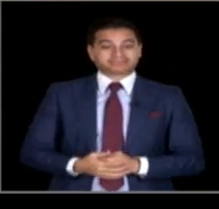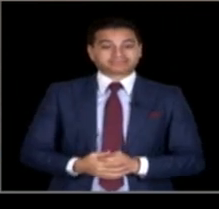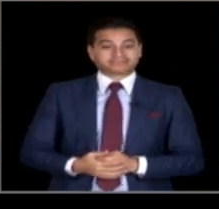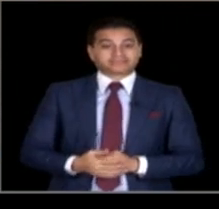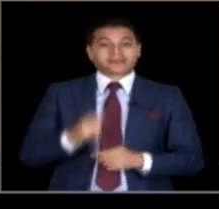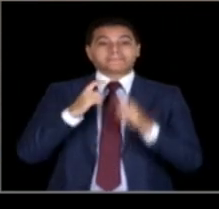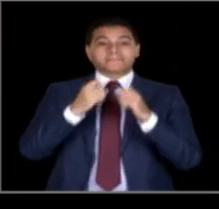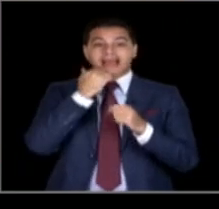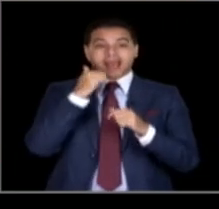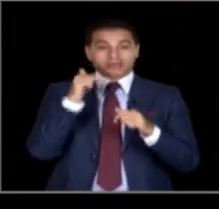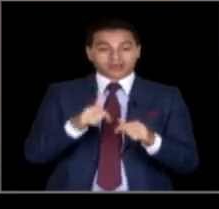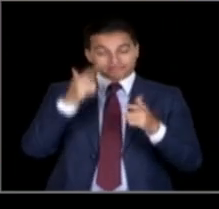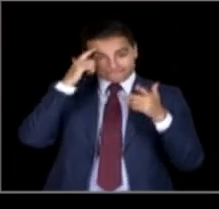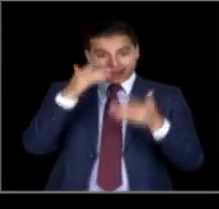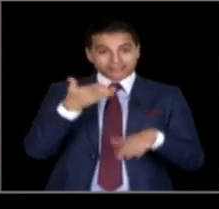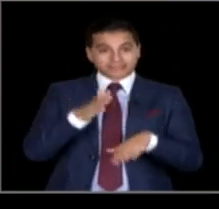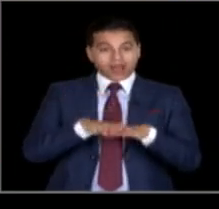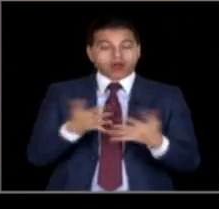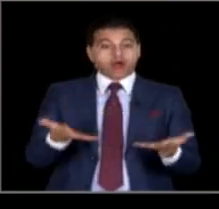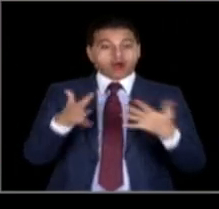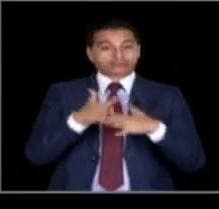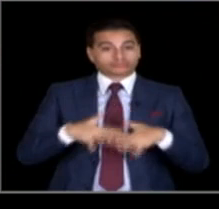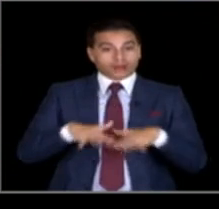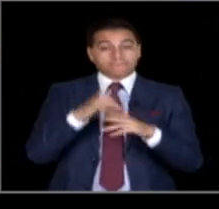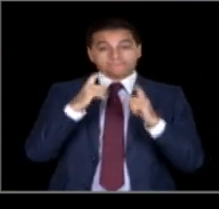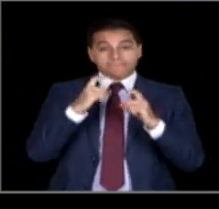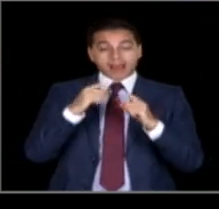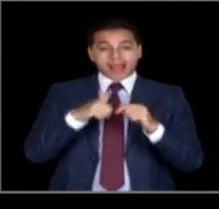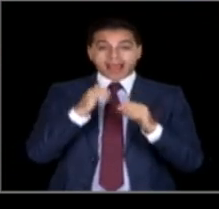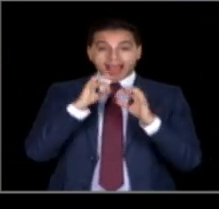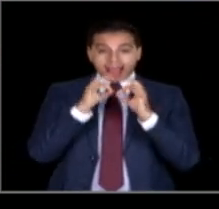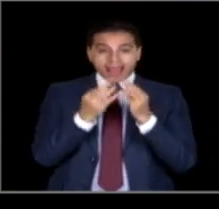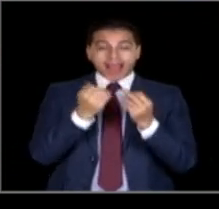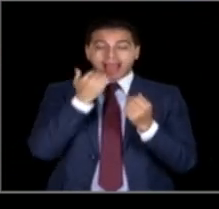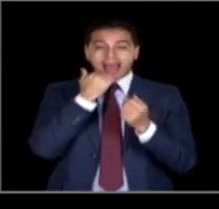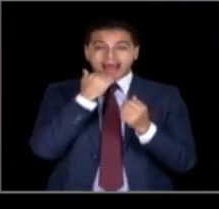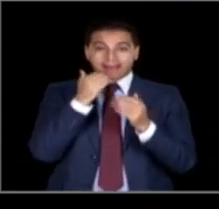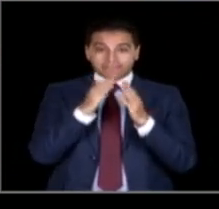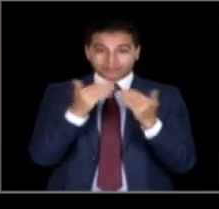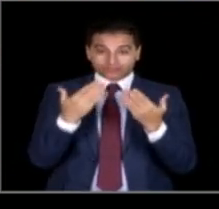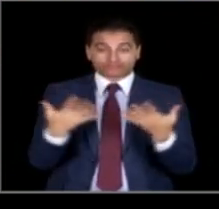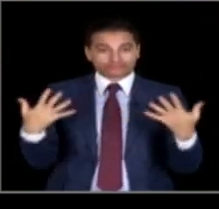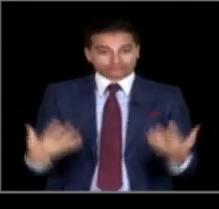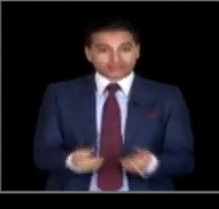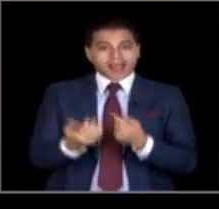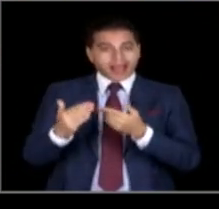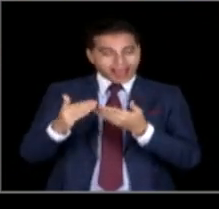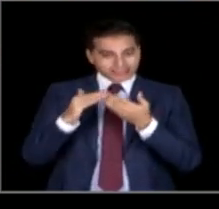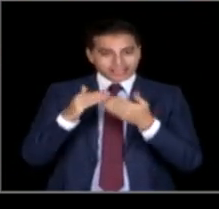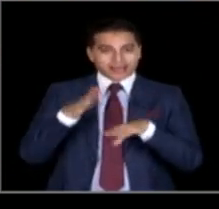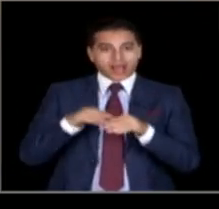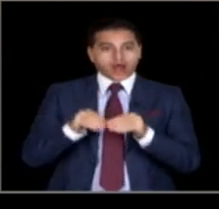بنك الأهلي النهاردة مركز معنا أكتر. بنك الأهلي المصري النهاردة هيساعدنا في التحركات